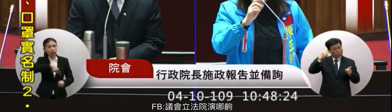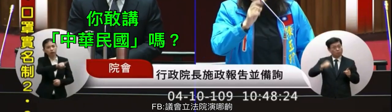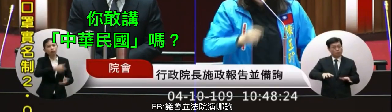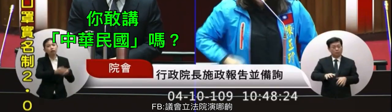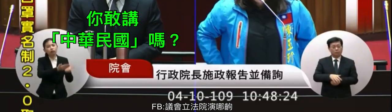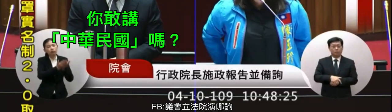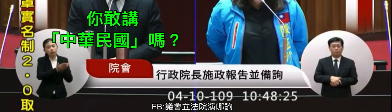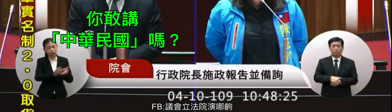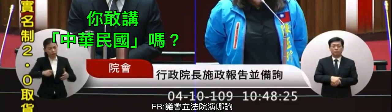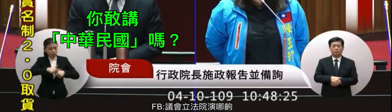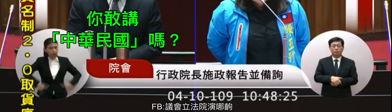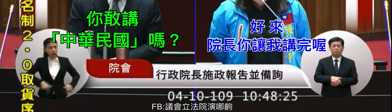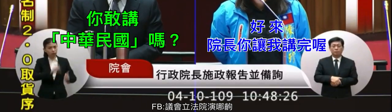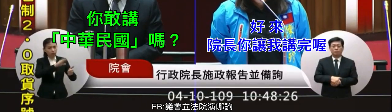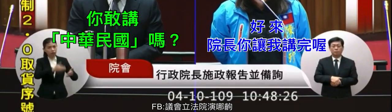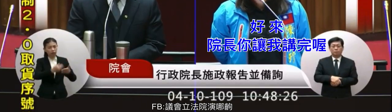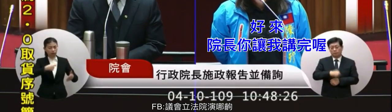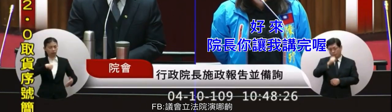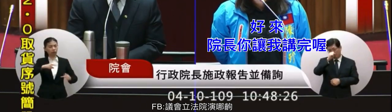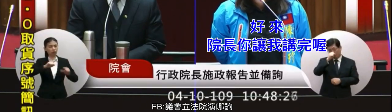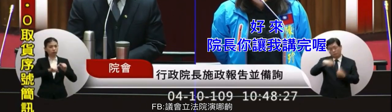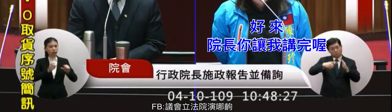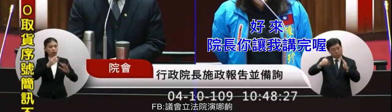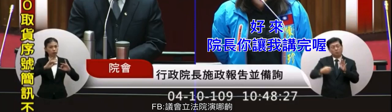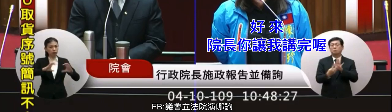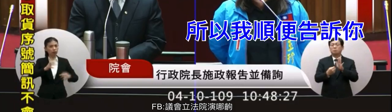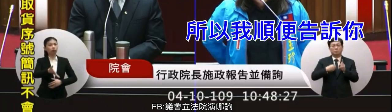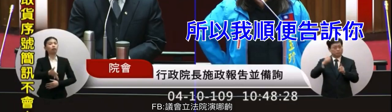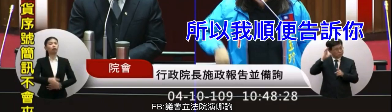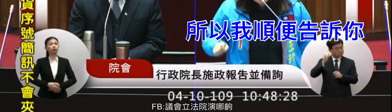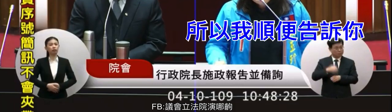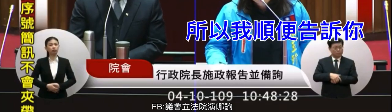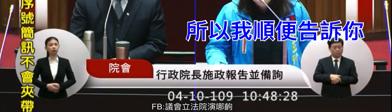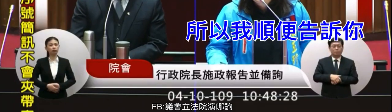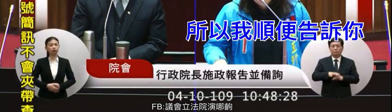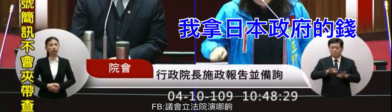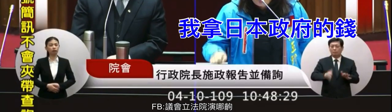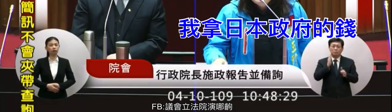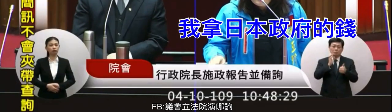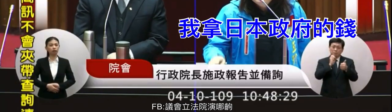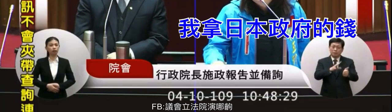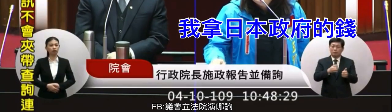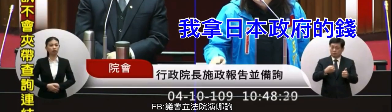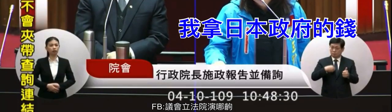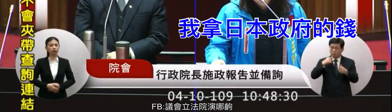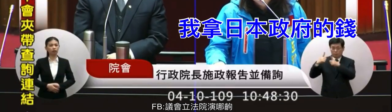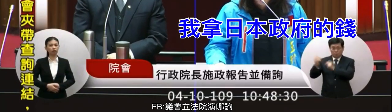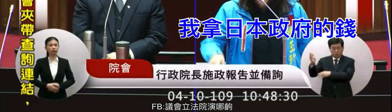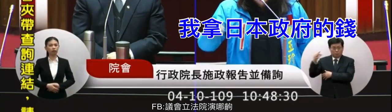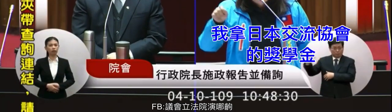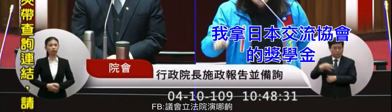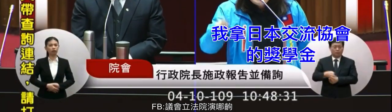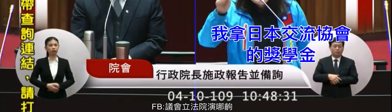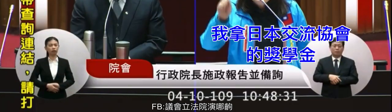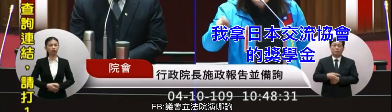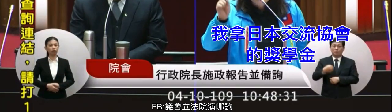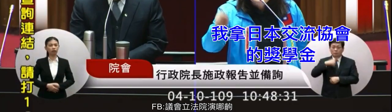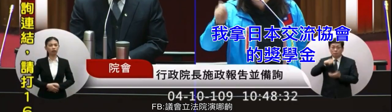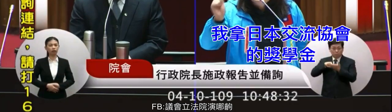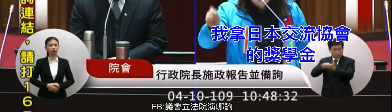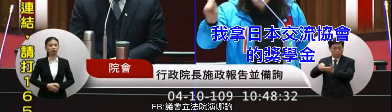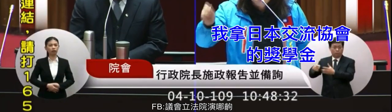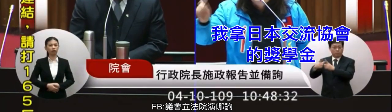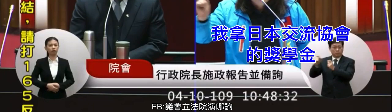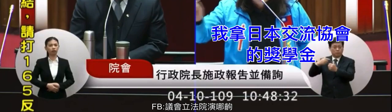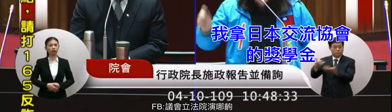中？ 你敢讲中华民国吗？ 好，来，院长，你让我讲完哦。所以我顺便告诉你，我拿日本政府的钱，我拿日